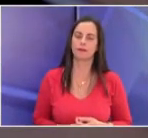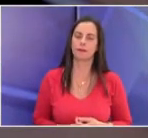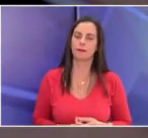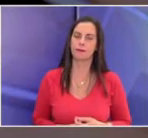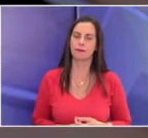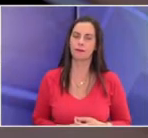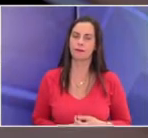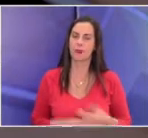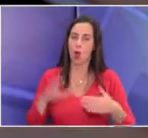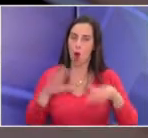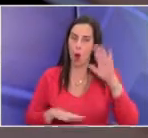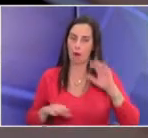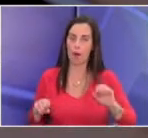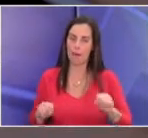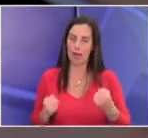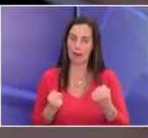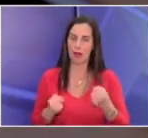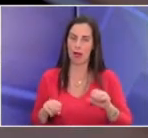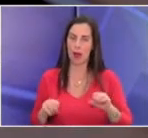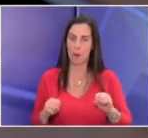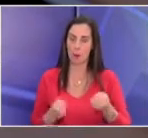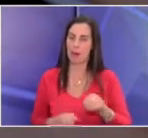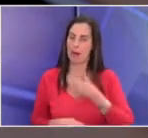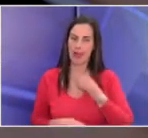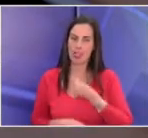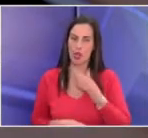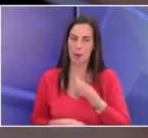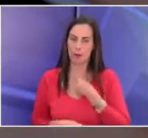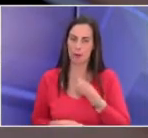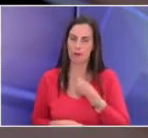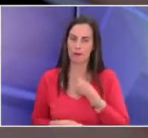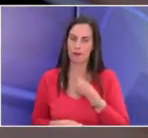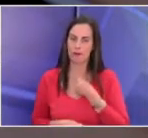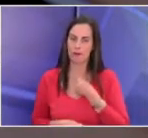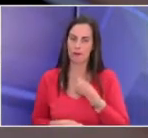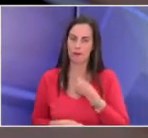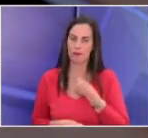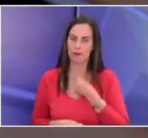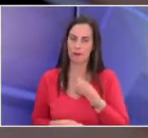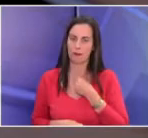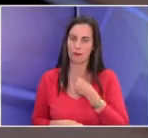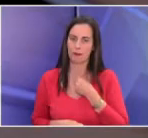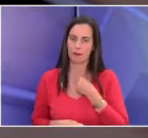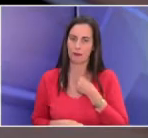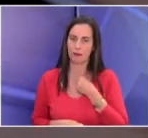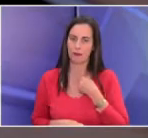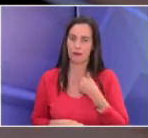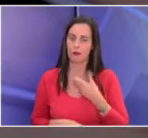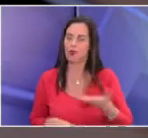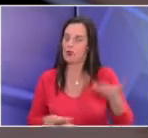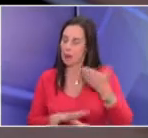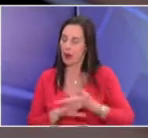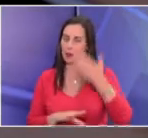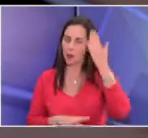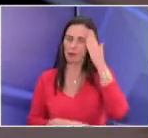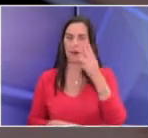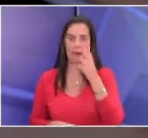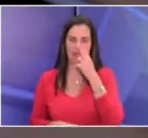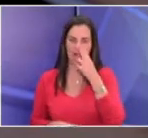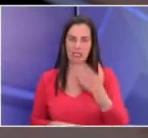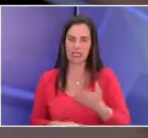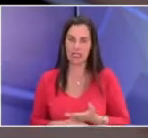חקירה של האירוע, ויש פה מחדל שהוא נורא ברור. אזרחים, בטח אנשים שהם פגועי